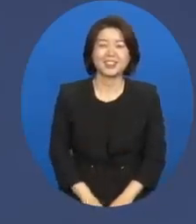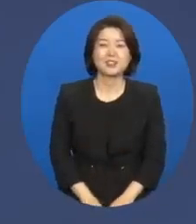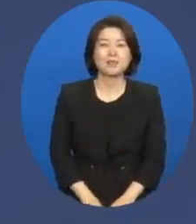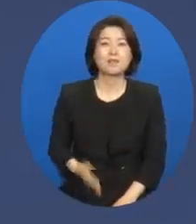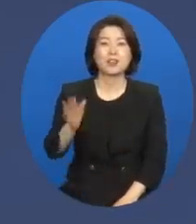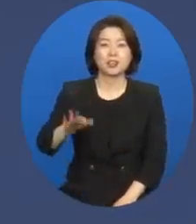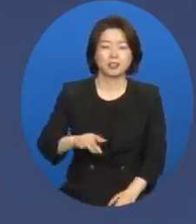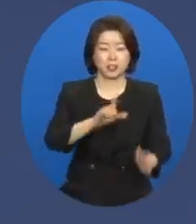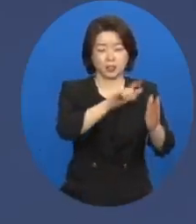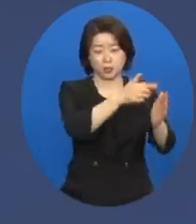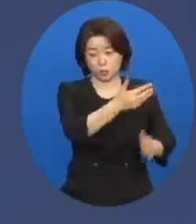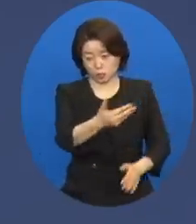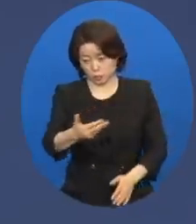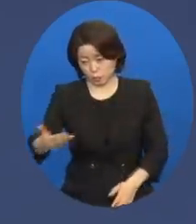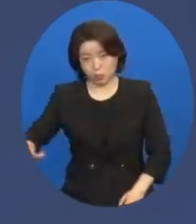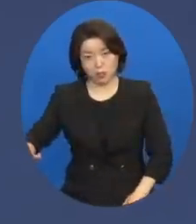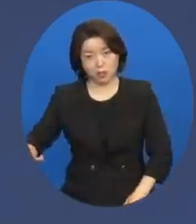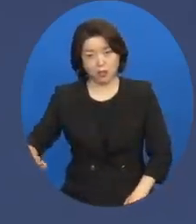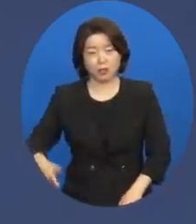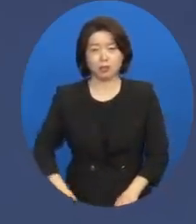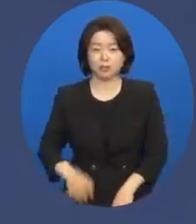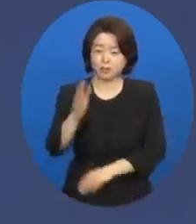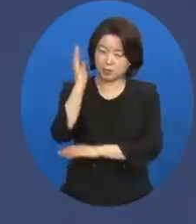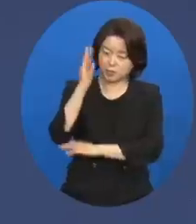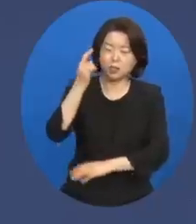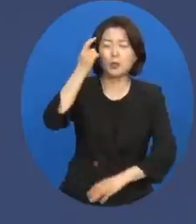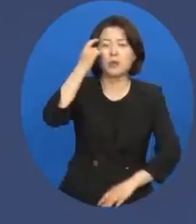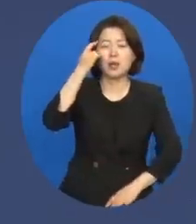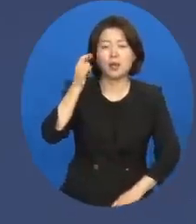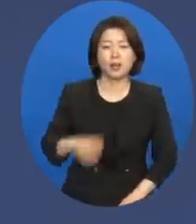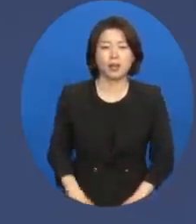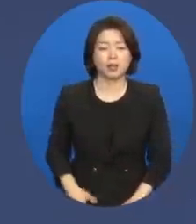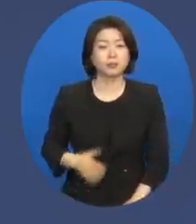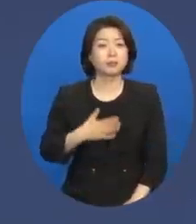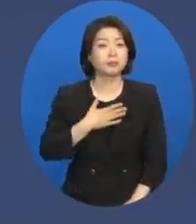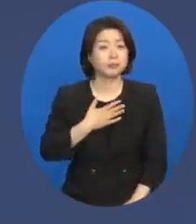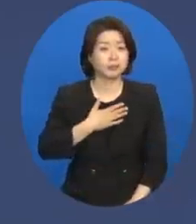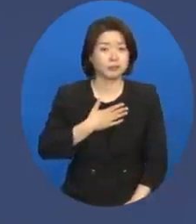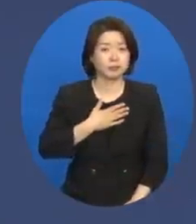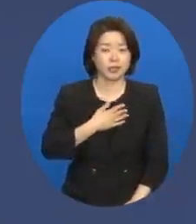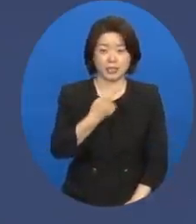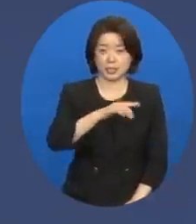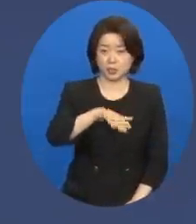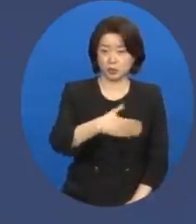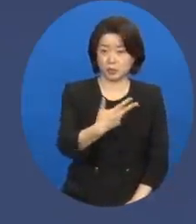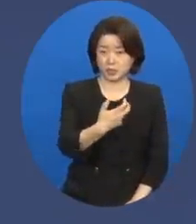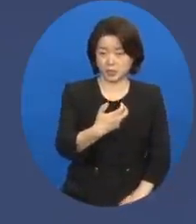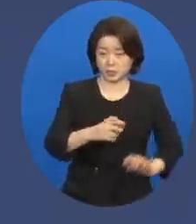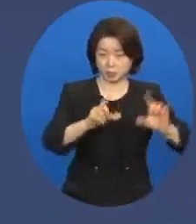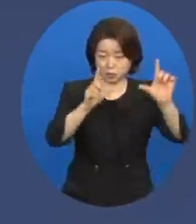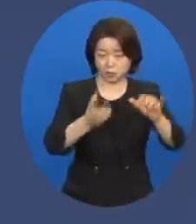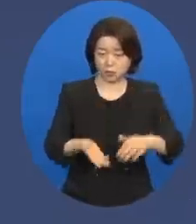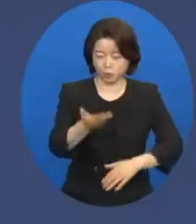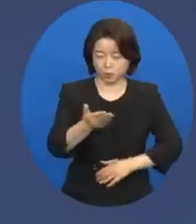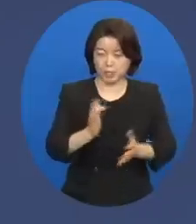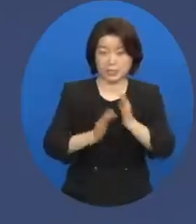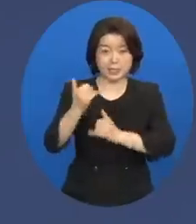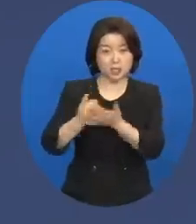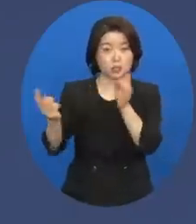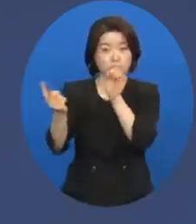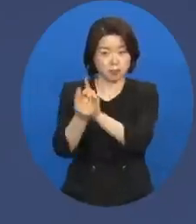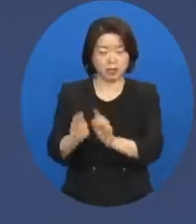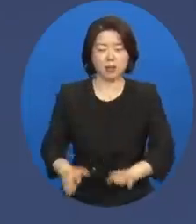근데 이제 세월이 지나고 이 얘기를 왜 하는 거 아니? 제가 70대 초에 예수님을 만나가지고